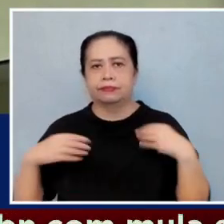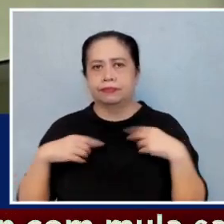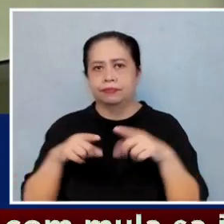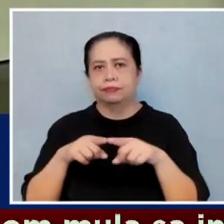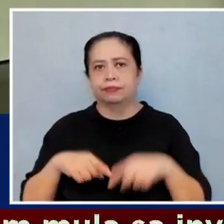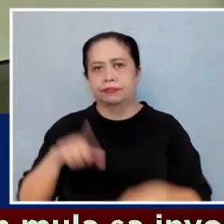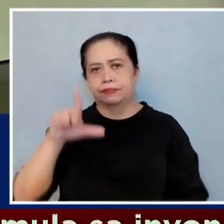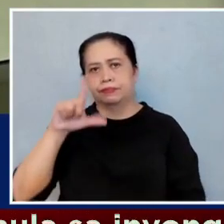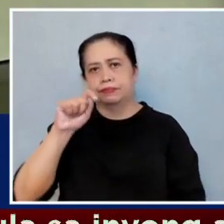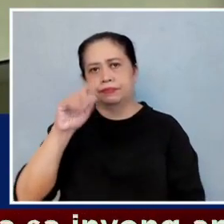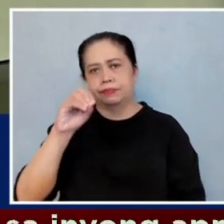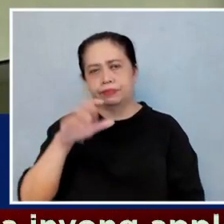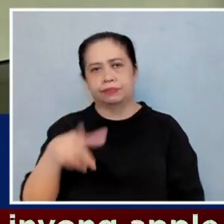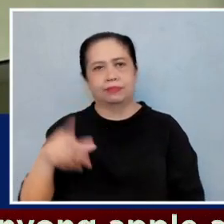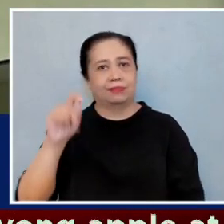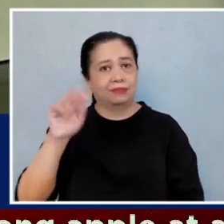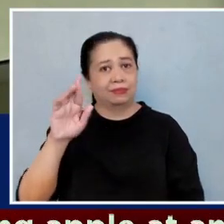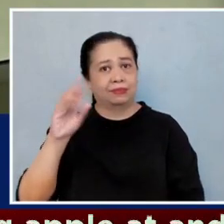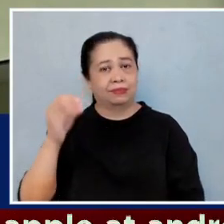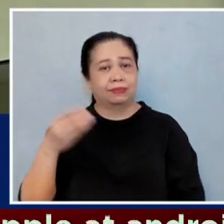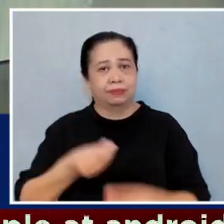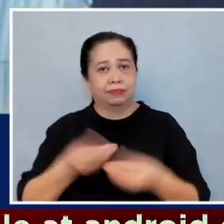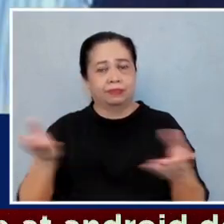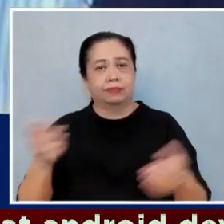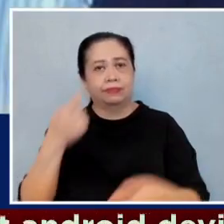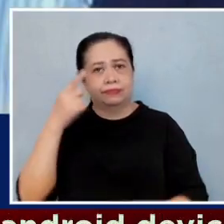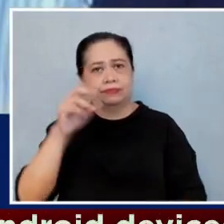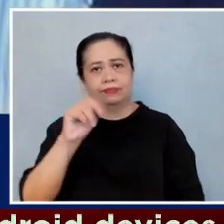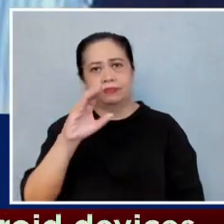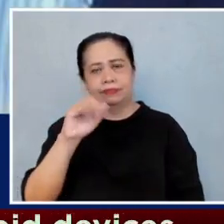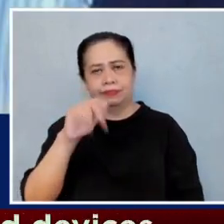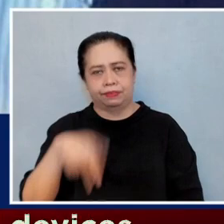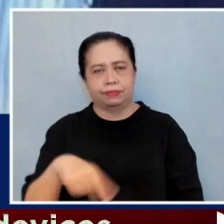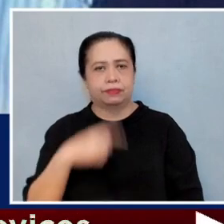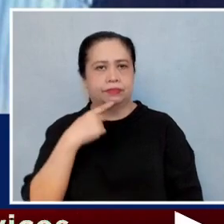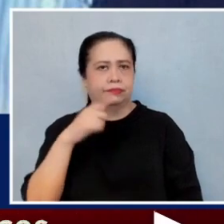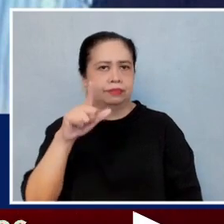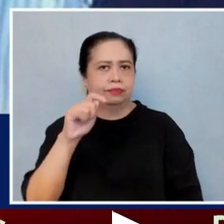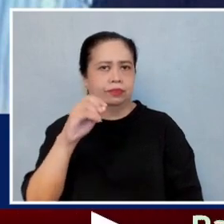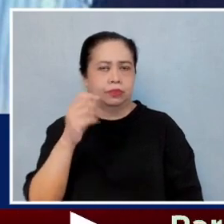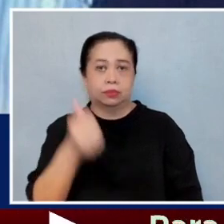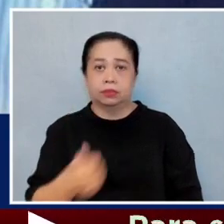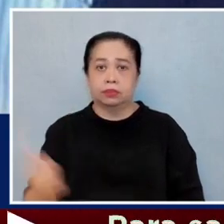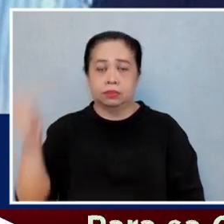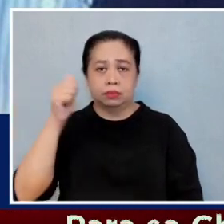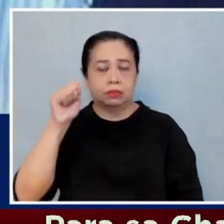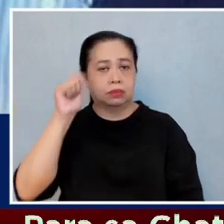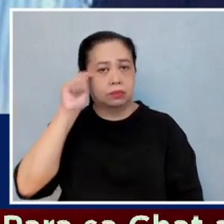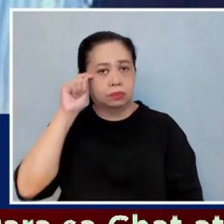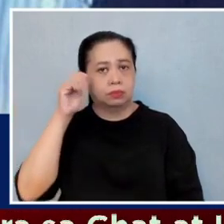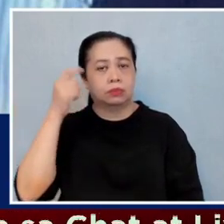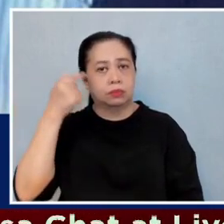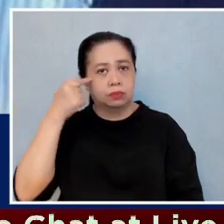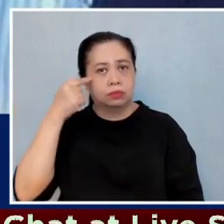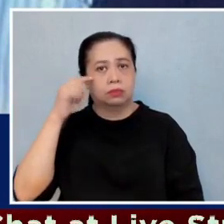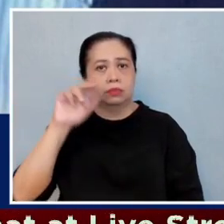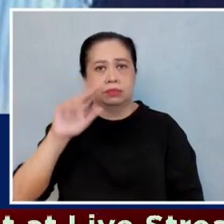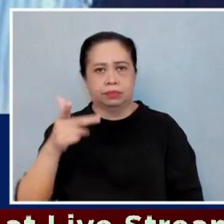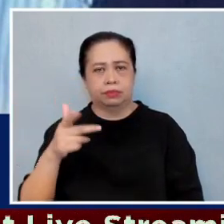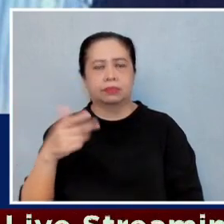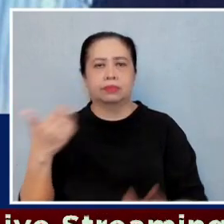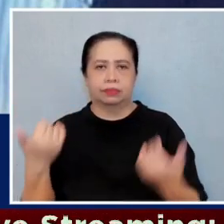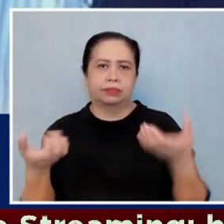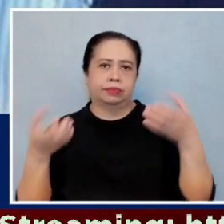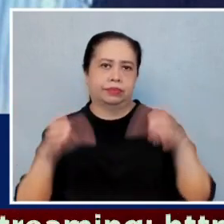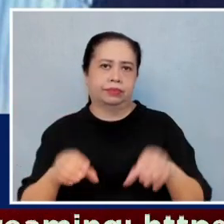ang inilabas na TRO ng Korte Suprema sa NCAP. Ayon kay LTO Chief Attorney Teofilo Guadis III, pagkakataon